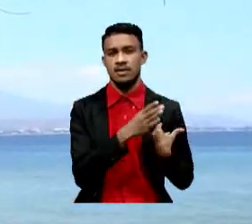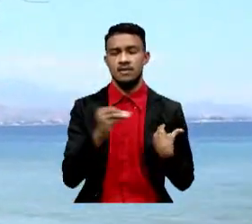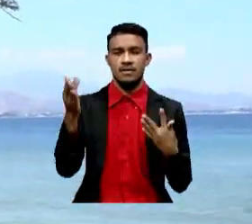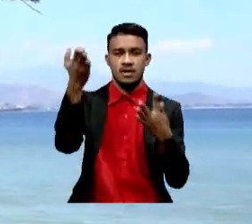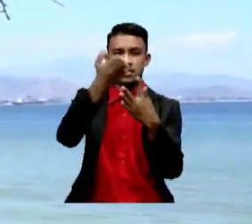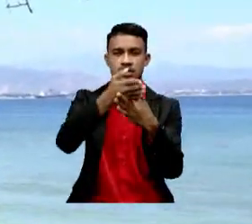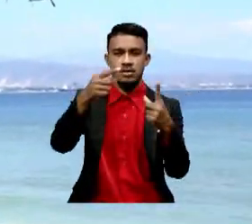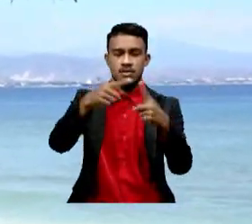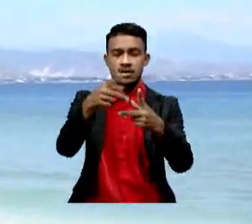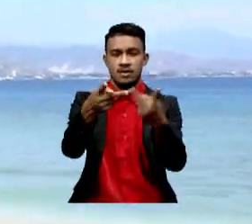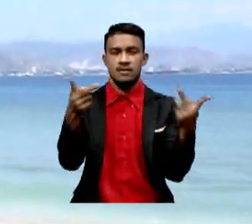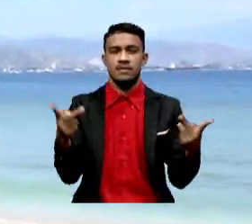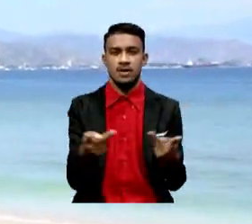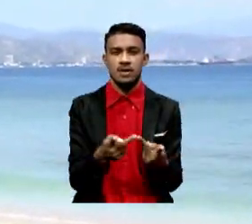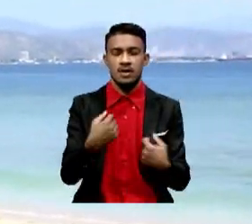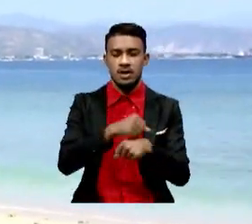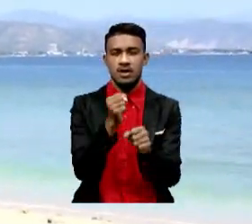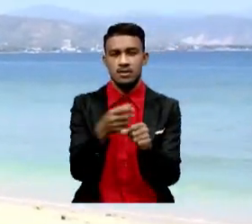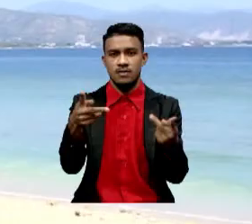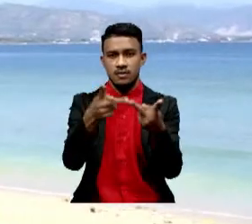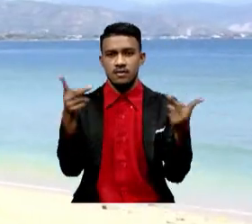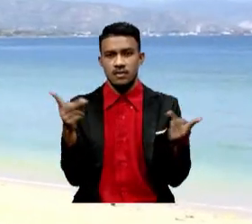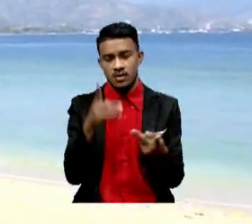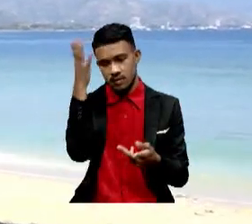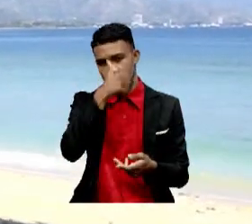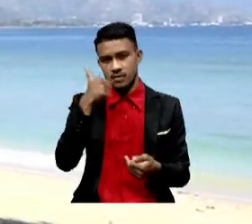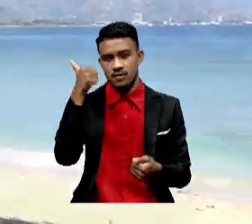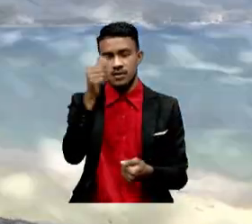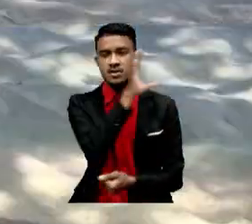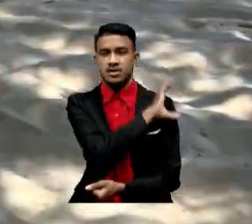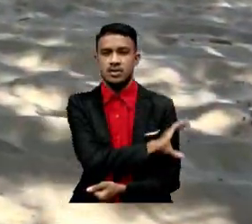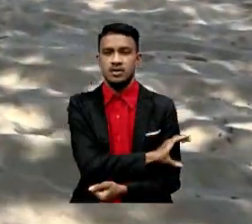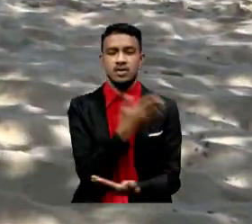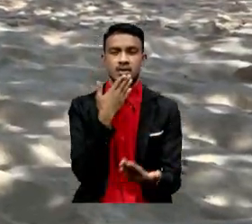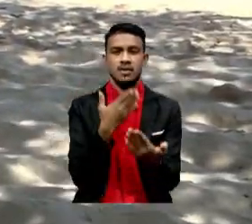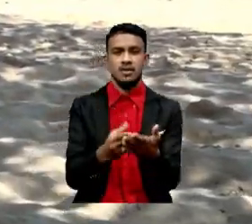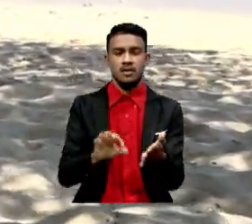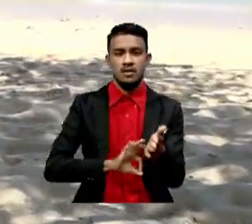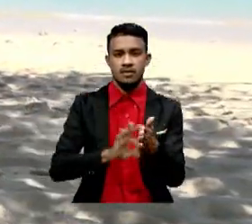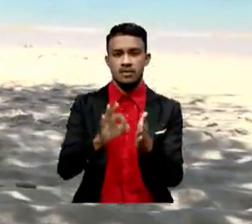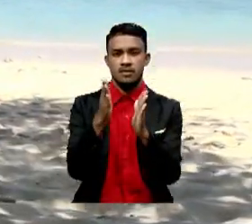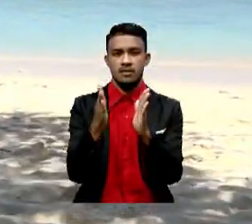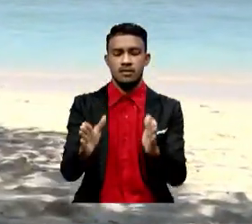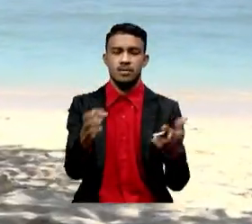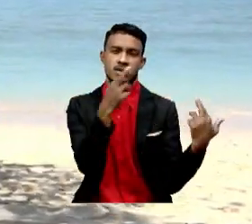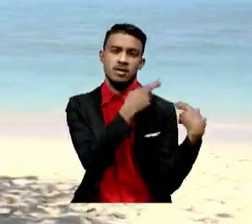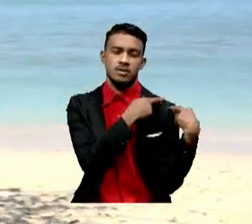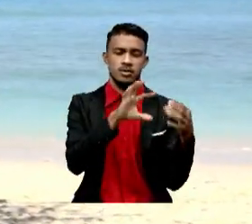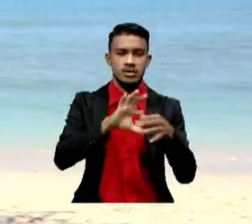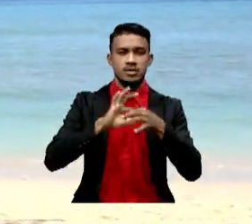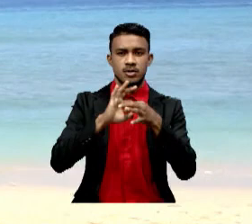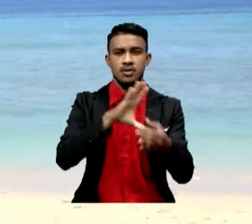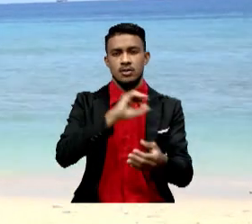fatin ne. Kria fatin negosio, kria segurança diak, no forma equipa responsável, no observador